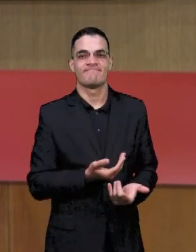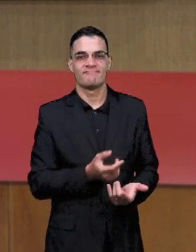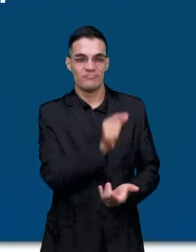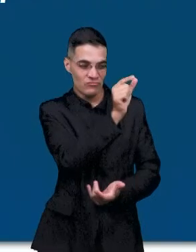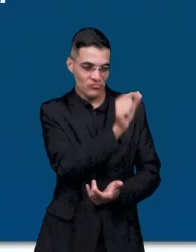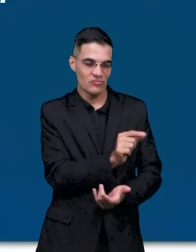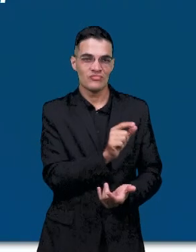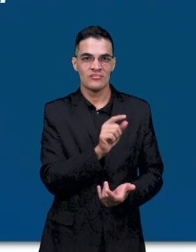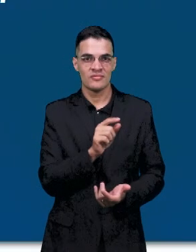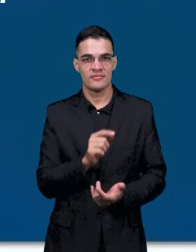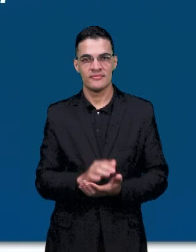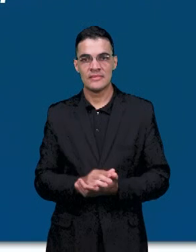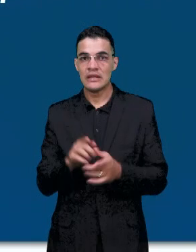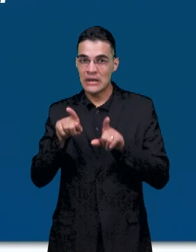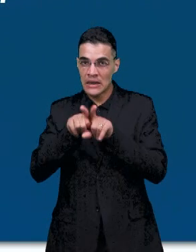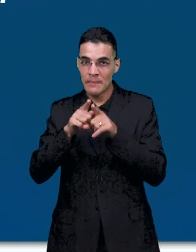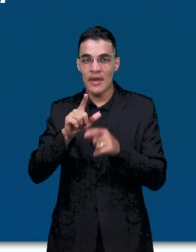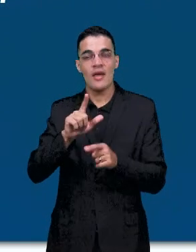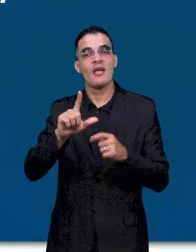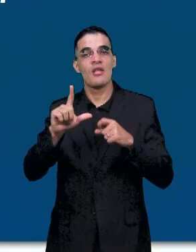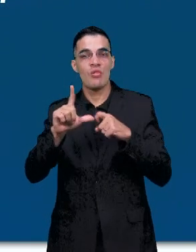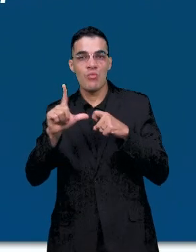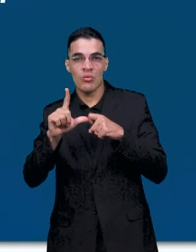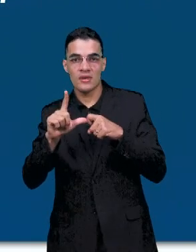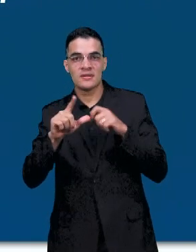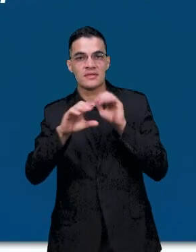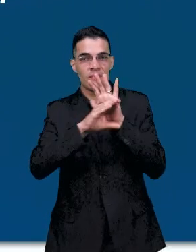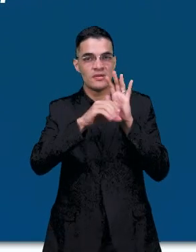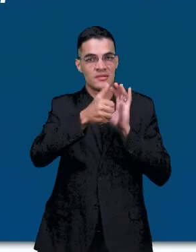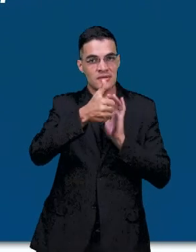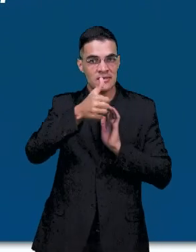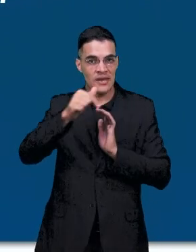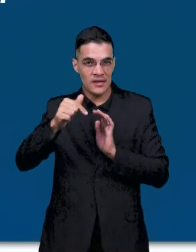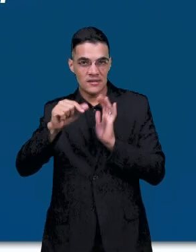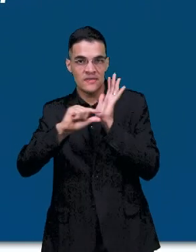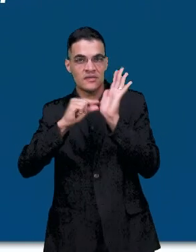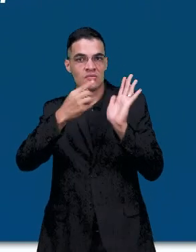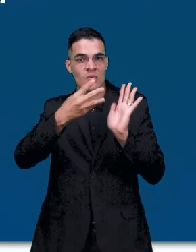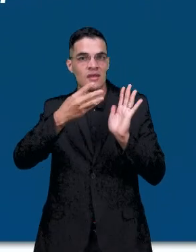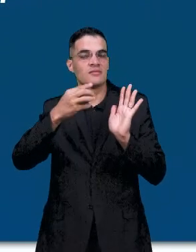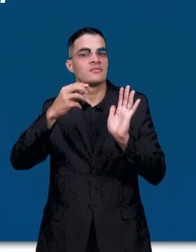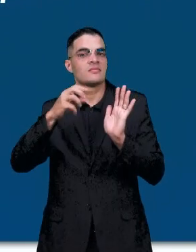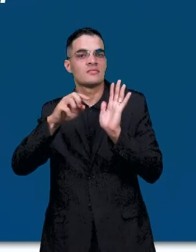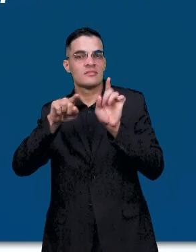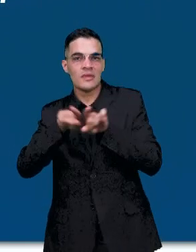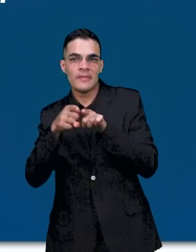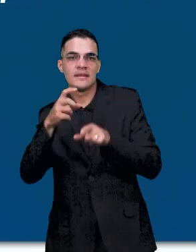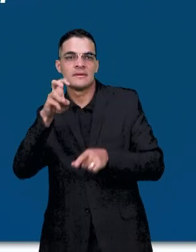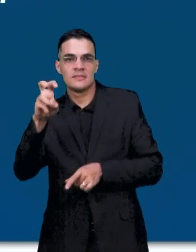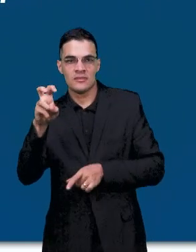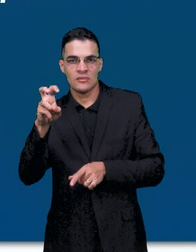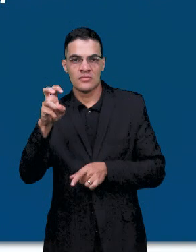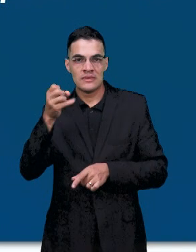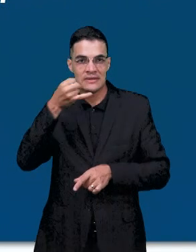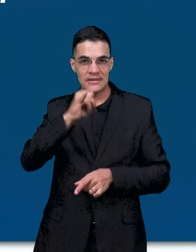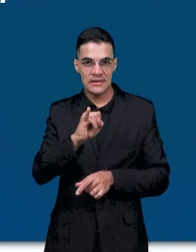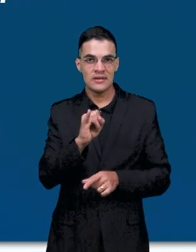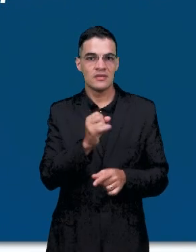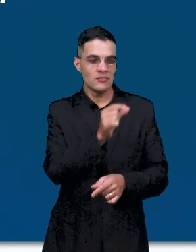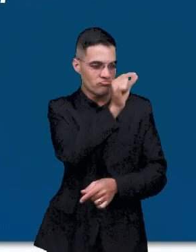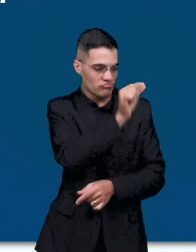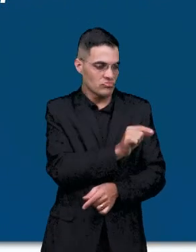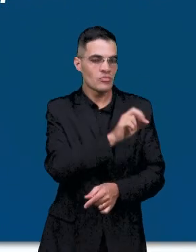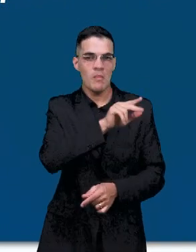17 глава. «И если брат твой 7 раз в день согрешит против тебя, и 7 раз в день обратится и